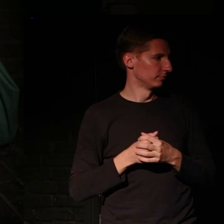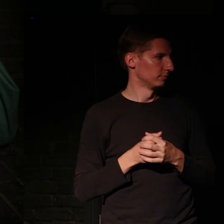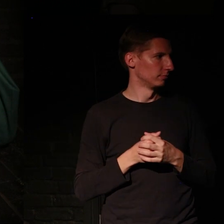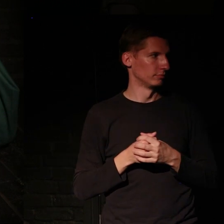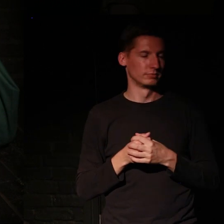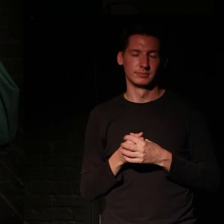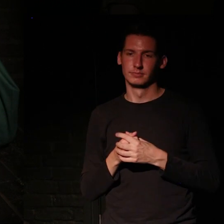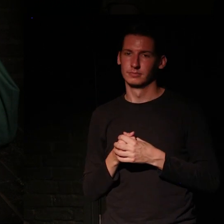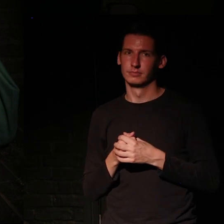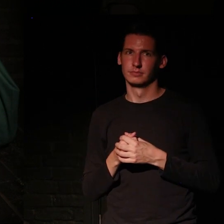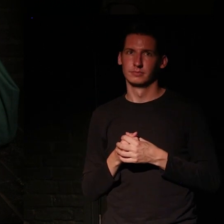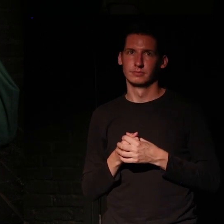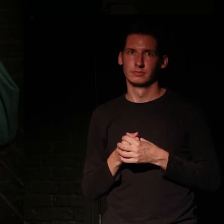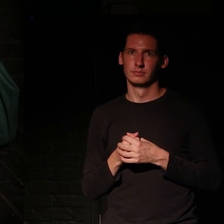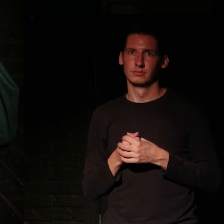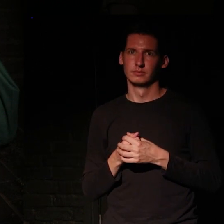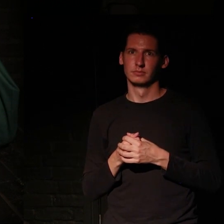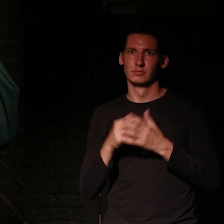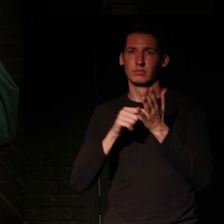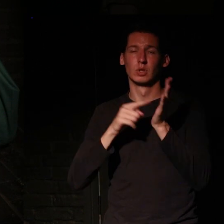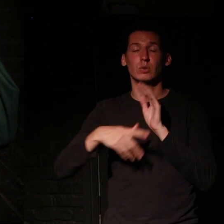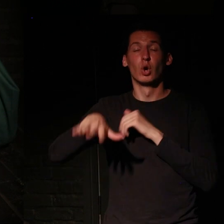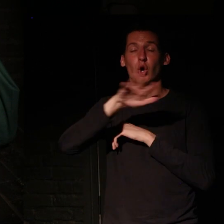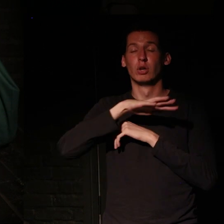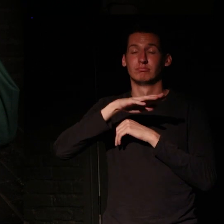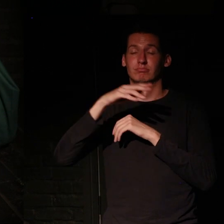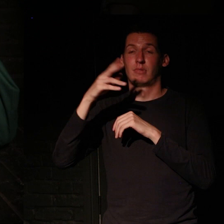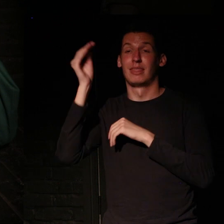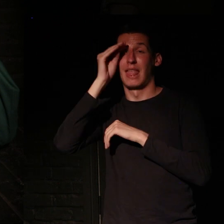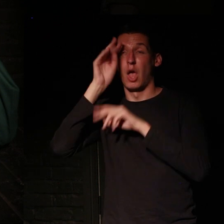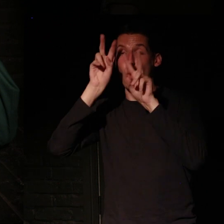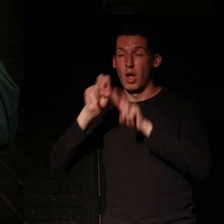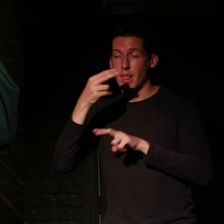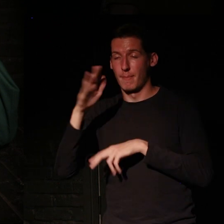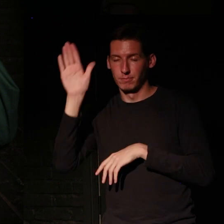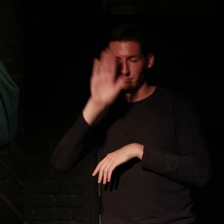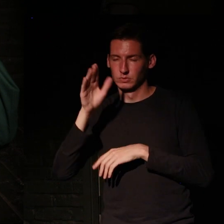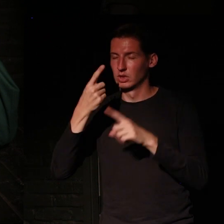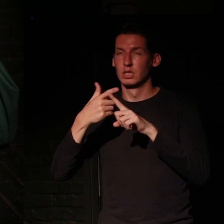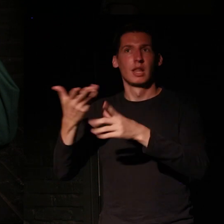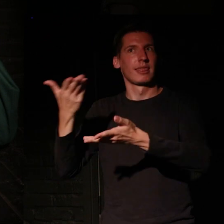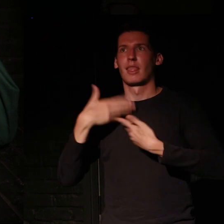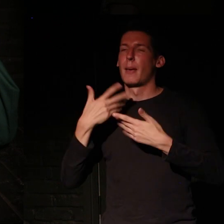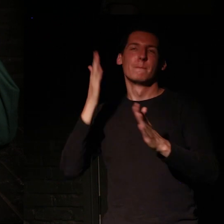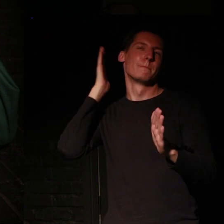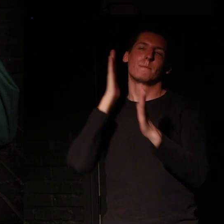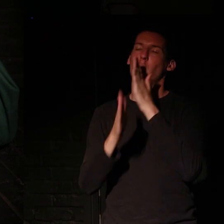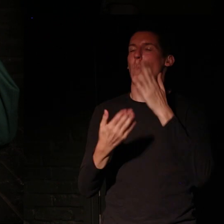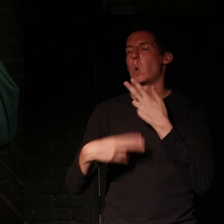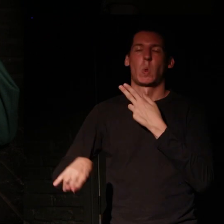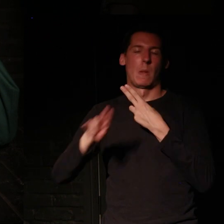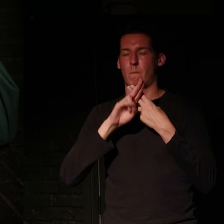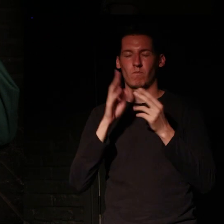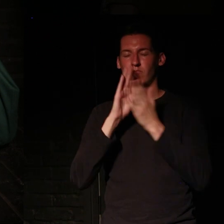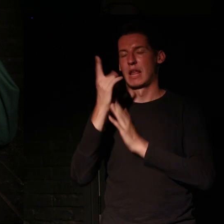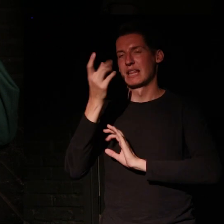tutaj jakby teologia, Biblia nie daje jednoznacznej